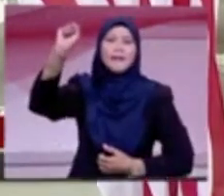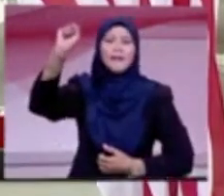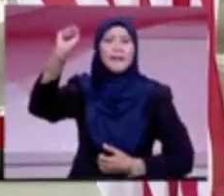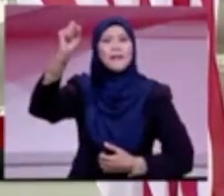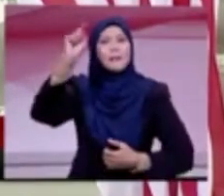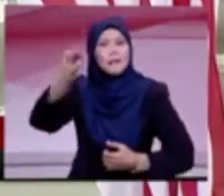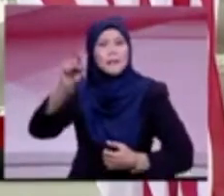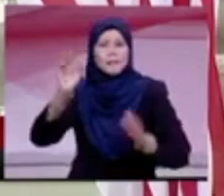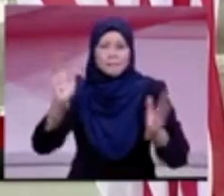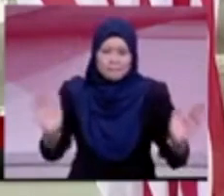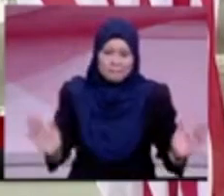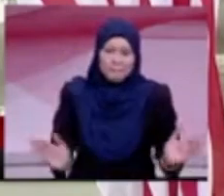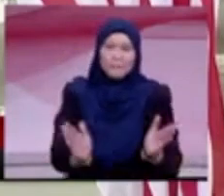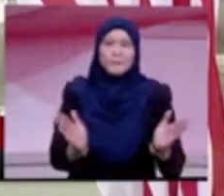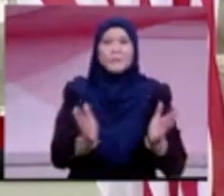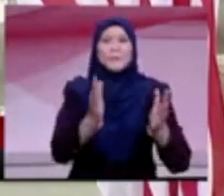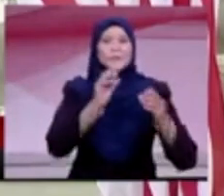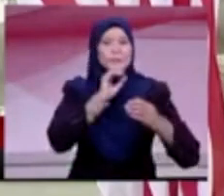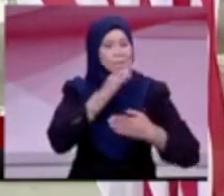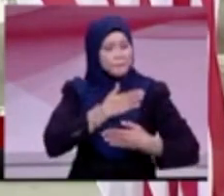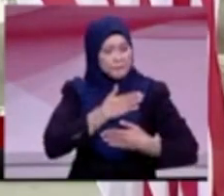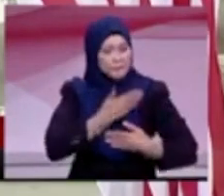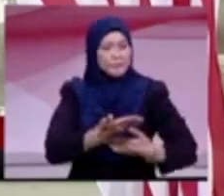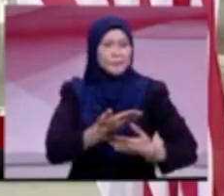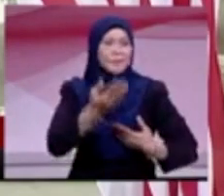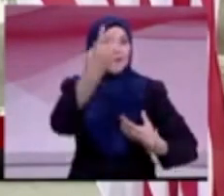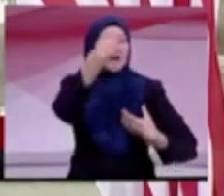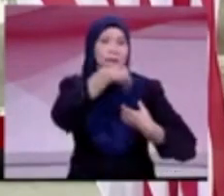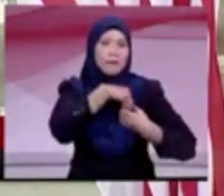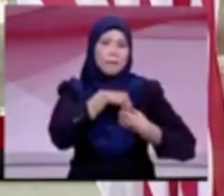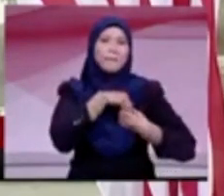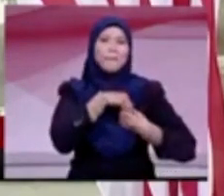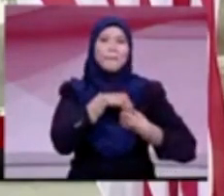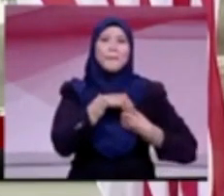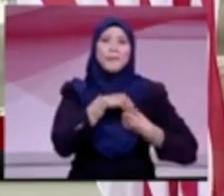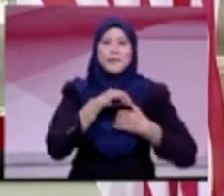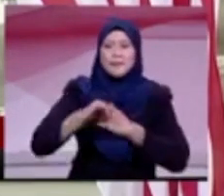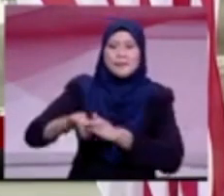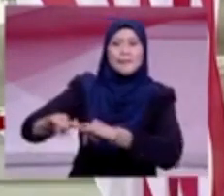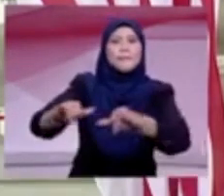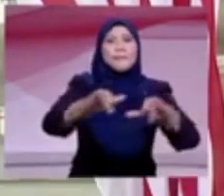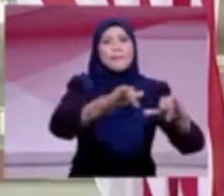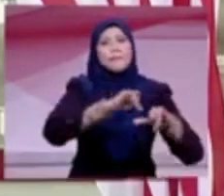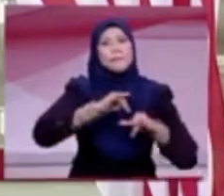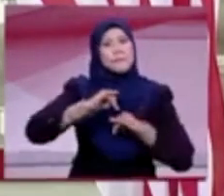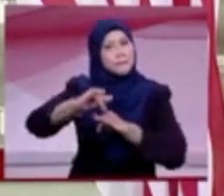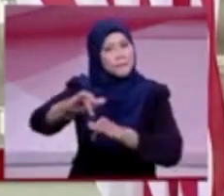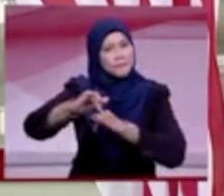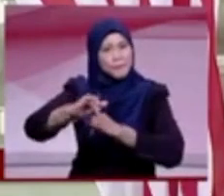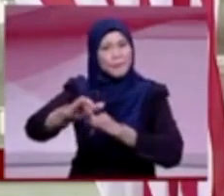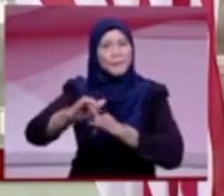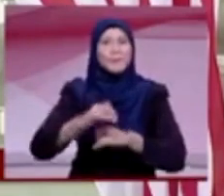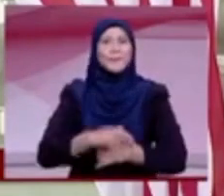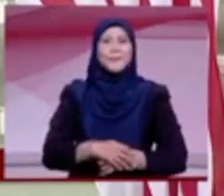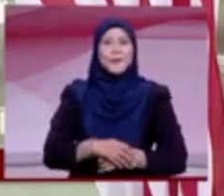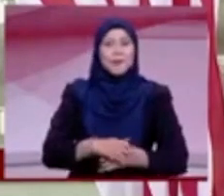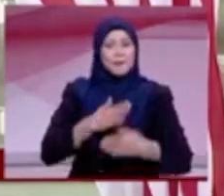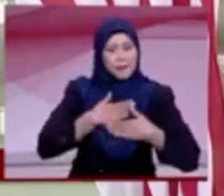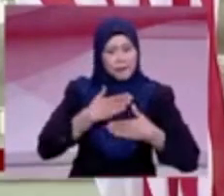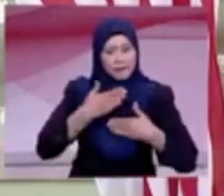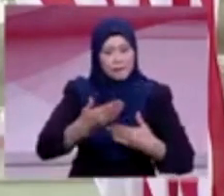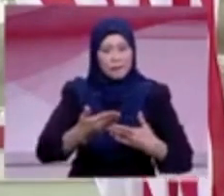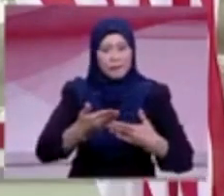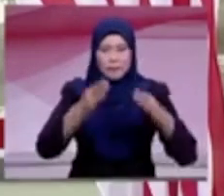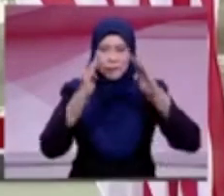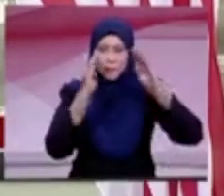menanam sikap prihatin yang mendalam terhadap satu sama lain creatine lah terhadap